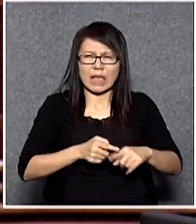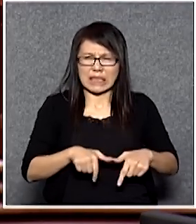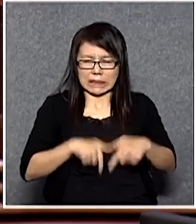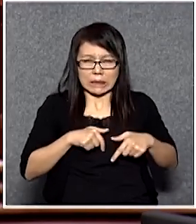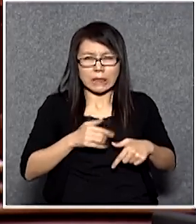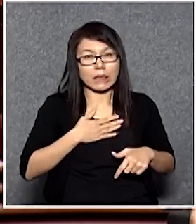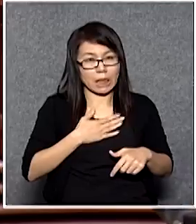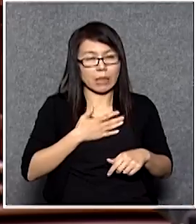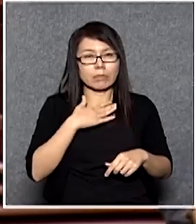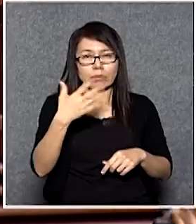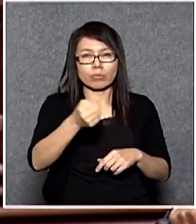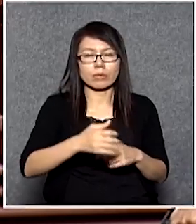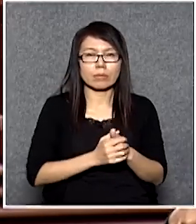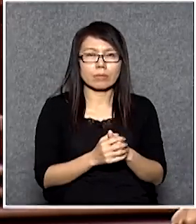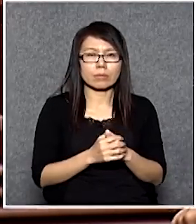主席。